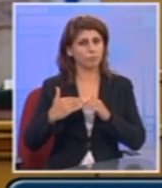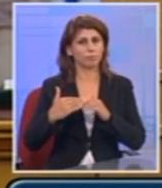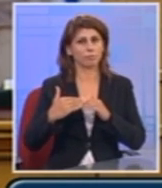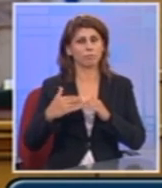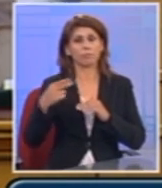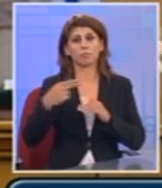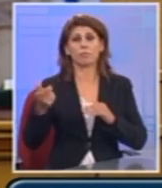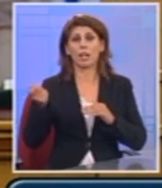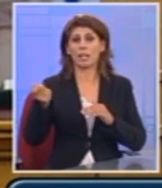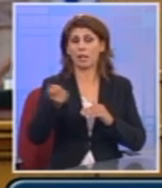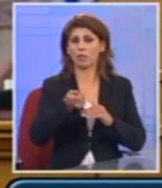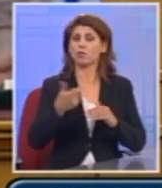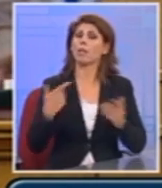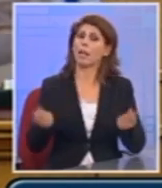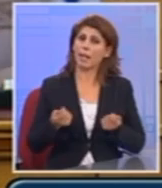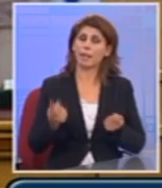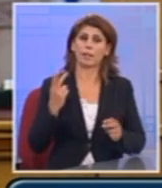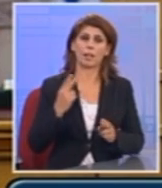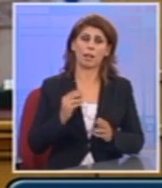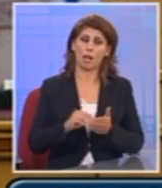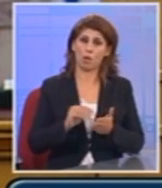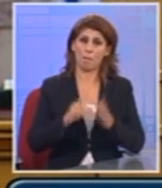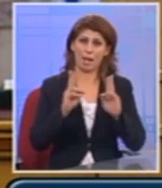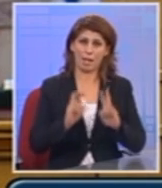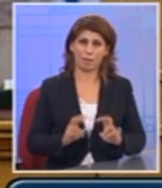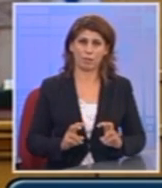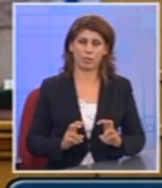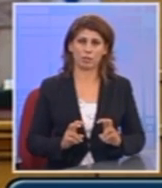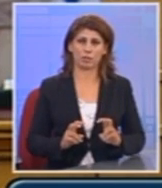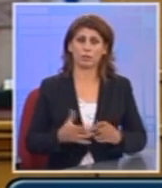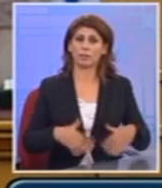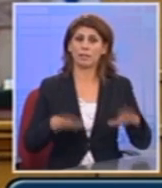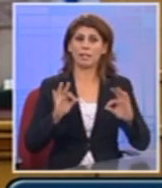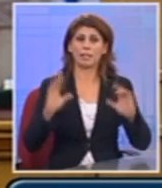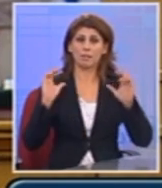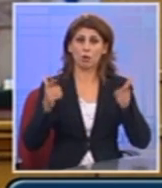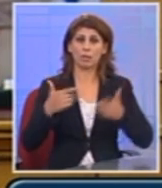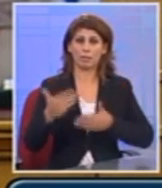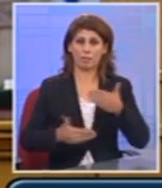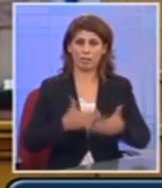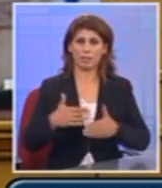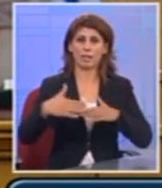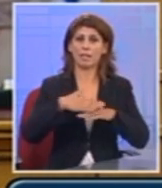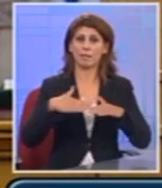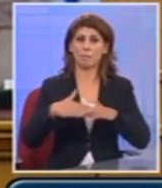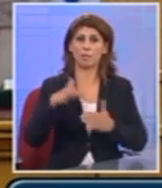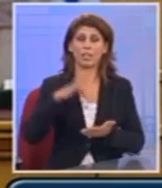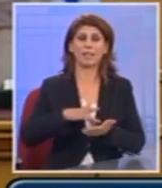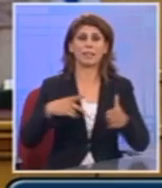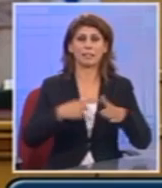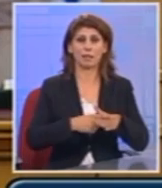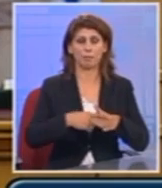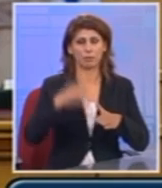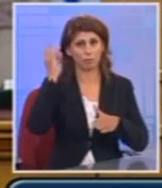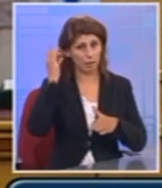ακαδημιες έγιναν επίσης έρευνες στην αρχή της δημοκρατικής διαδικασίας και σε επίπεδο κεντρικής τράπεζας της